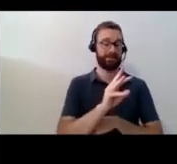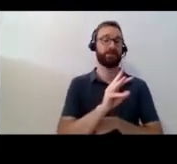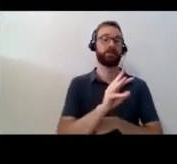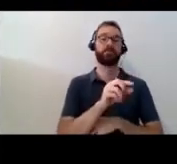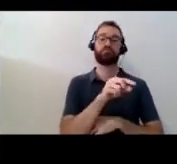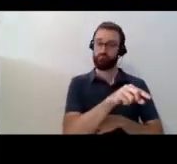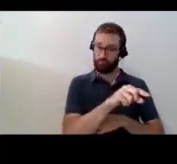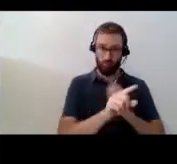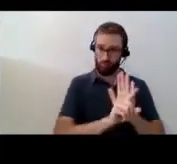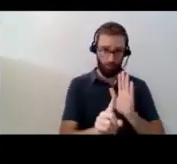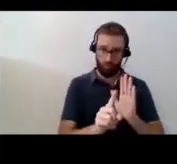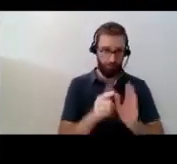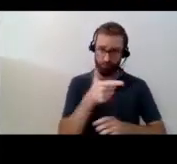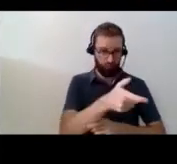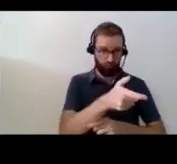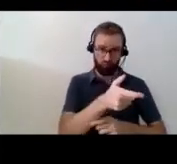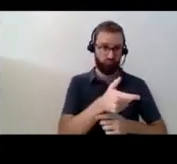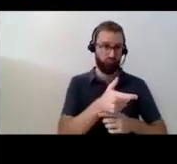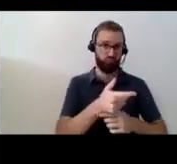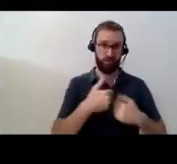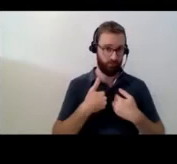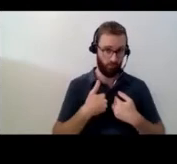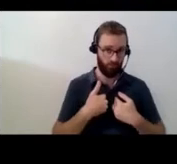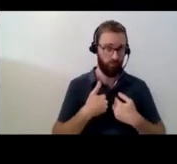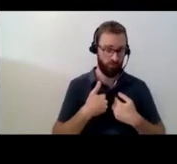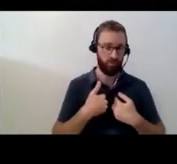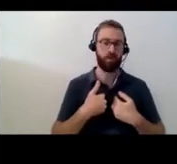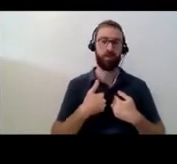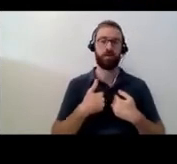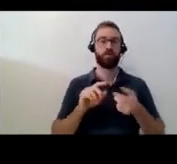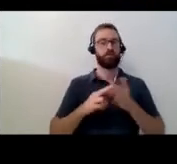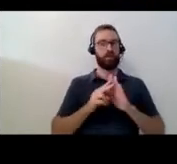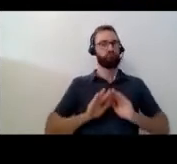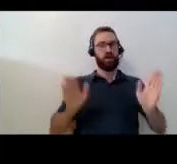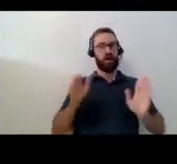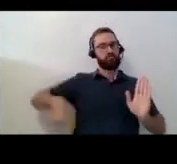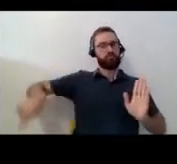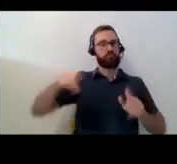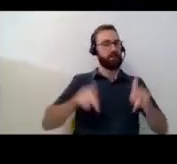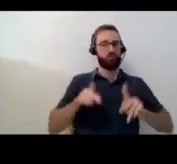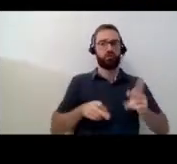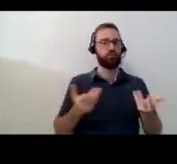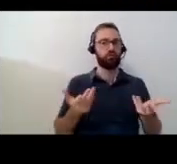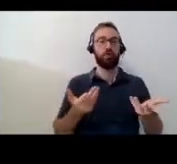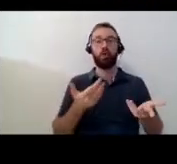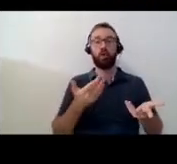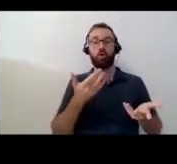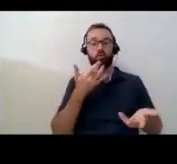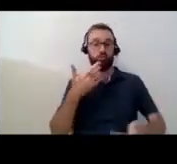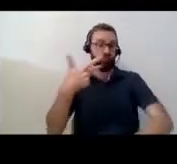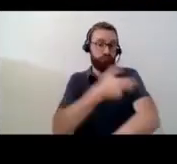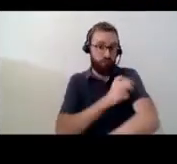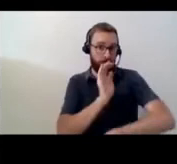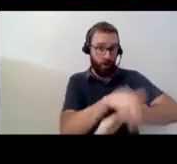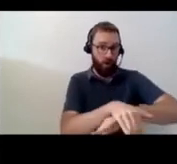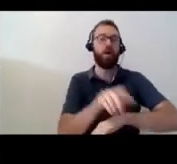interdit de tuer les animaux, c'est-à-dire le commun des mortels qui voudrait faire une euthanasie va devoir